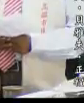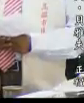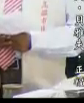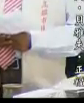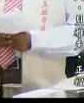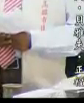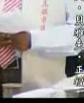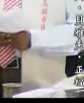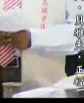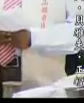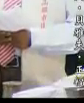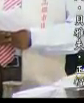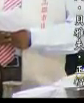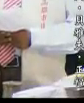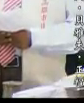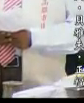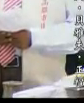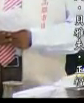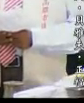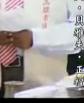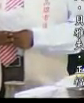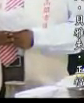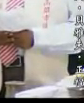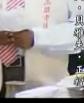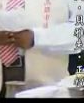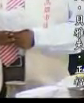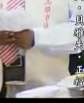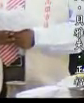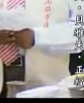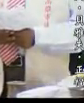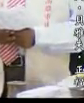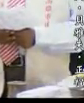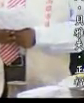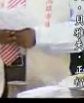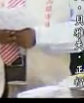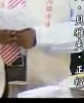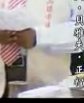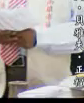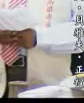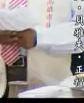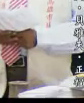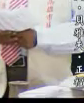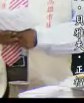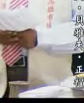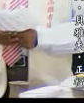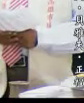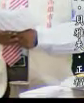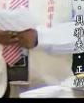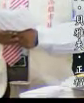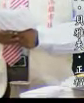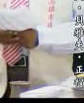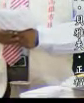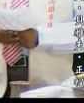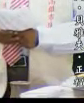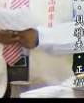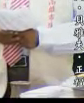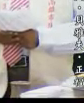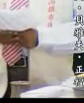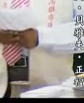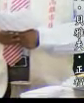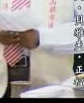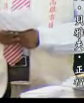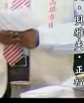会跟法制局、严明会啊，我们相关的局处，那我们来讨论怎么样子来协